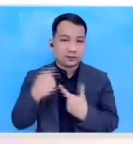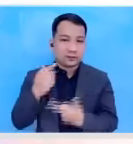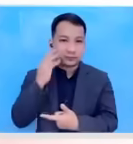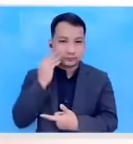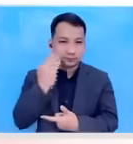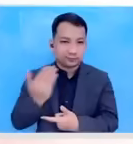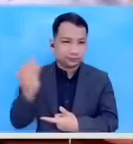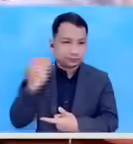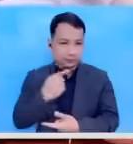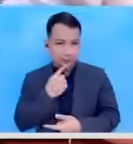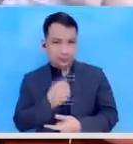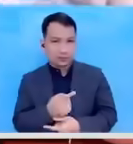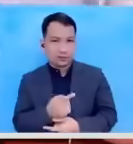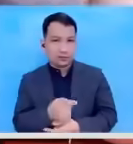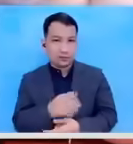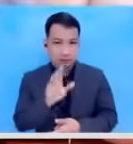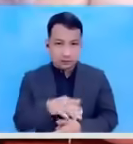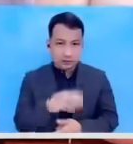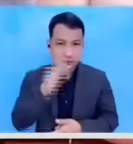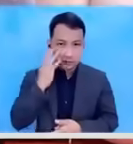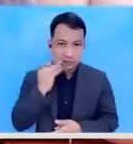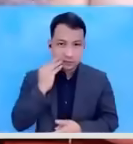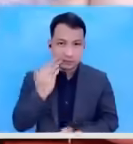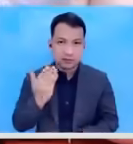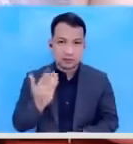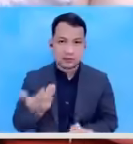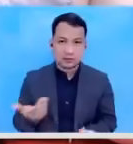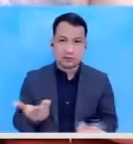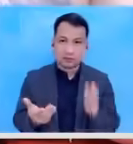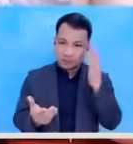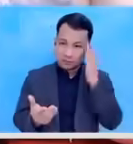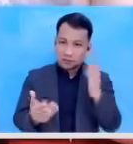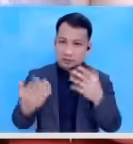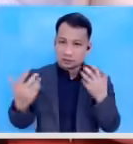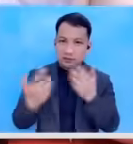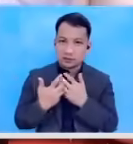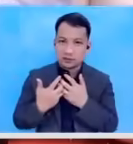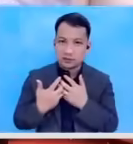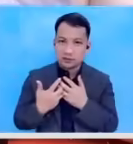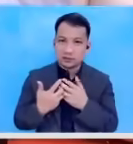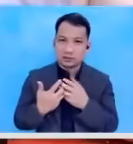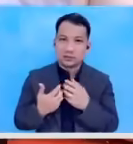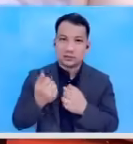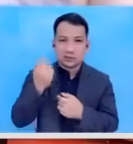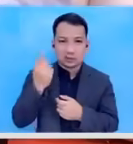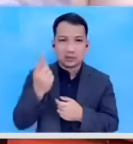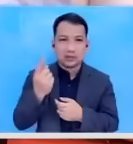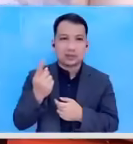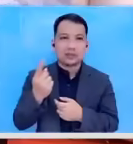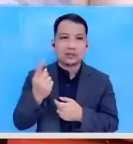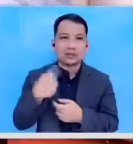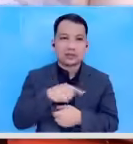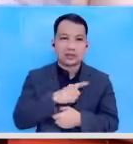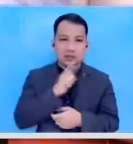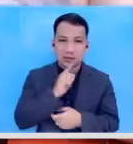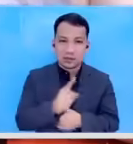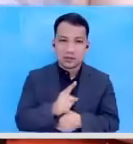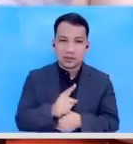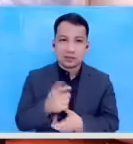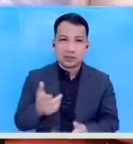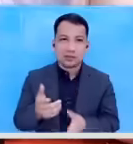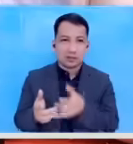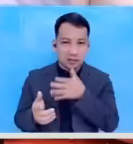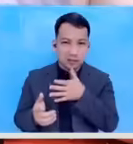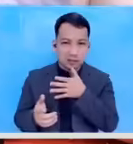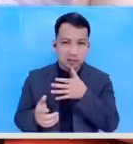sabi ko, uy, pinagdaanan ko din yan. So parang, alam mo yun, nag-connect. Nagkaintindihan kami. Kumbaga, ang gusto lang sabihin ni Tin, para kong mami, pinti. Ganun ba?